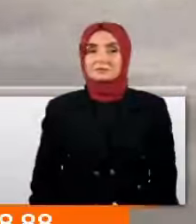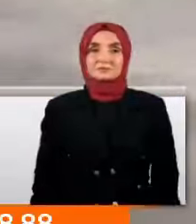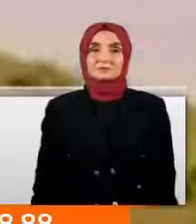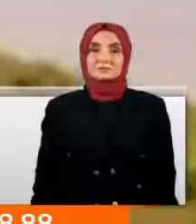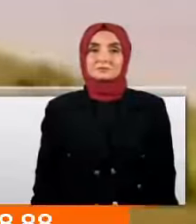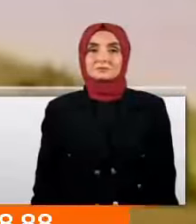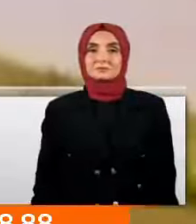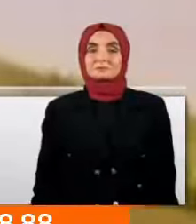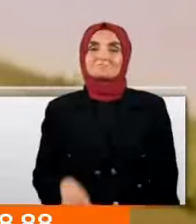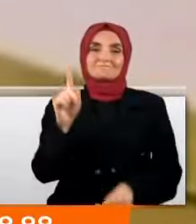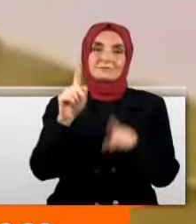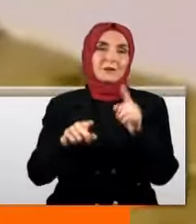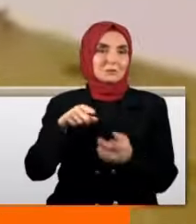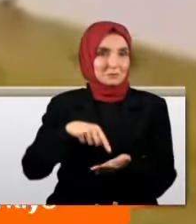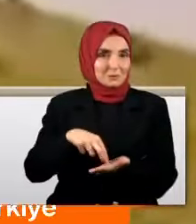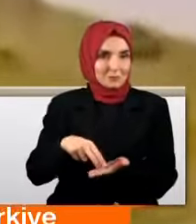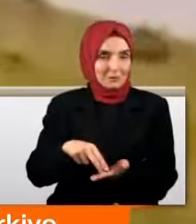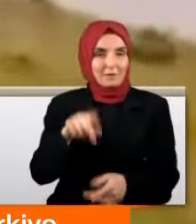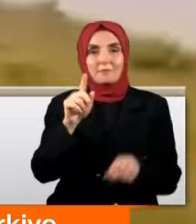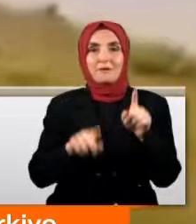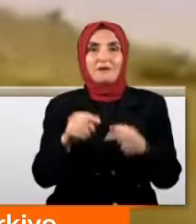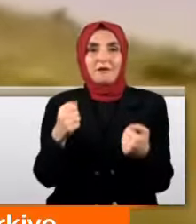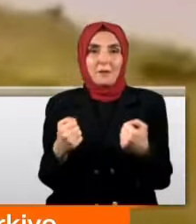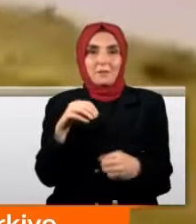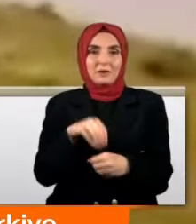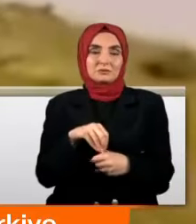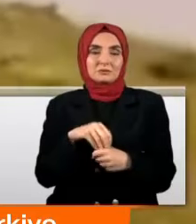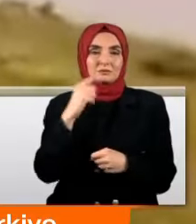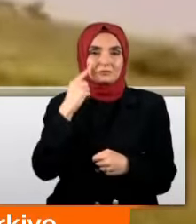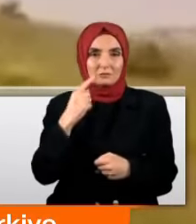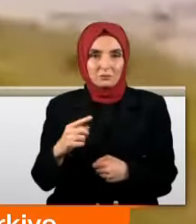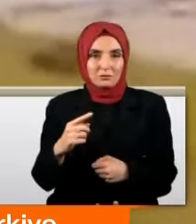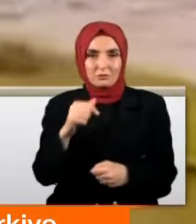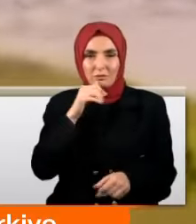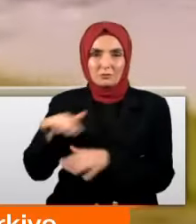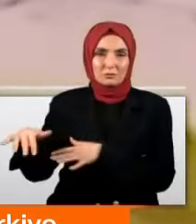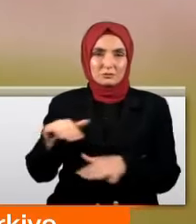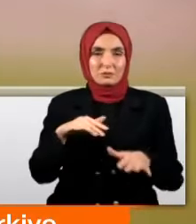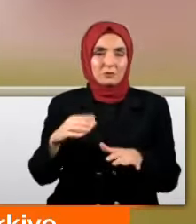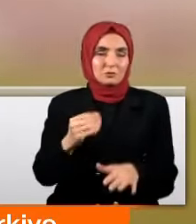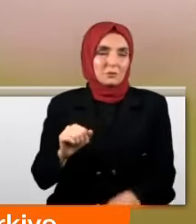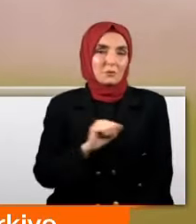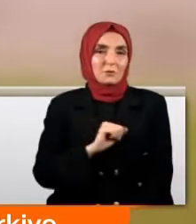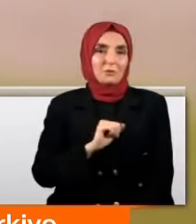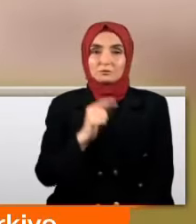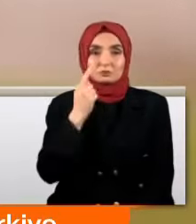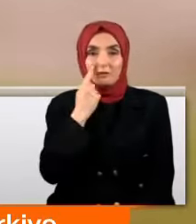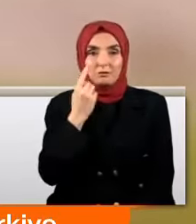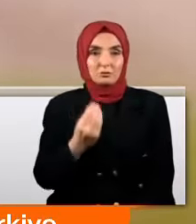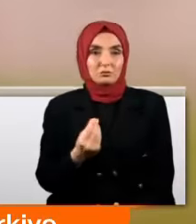Kimi yaya olarak, kimi de aracı içinde felaketin en korkunç anlarına tanık oluyor.